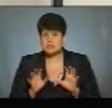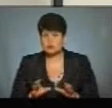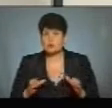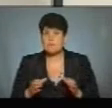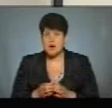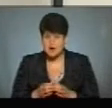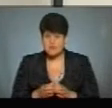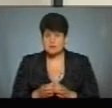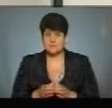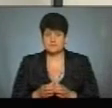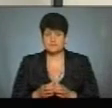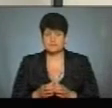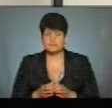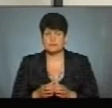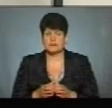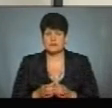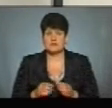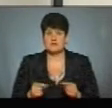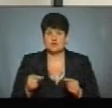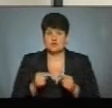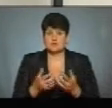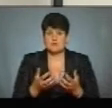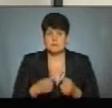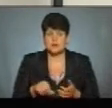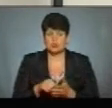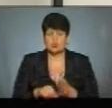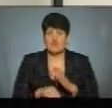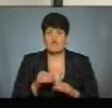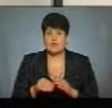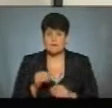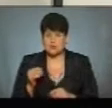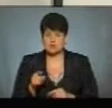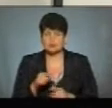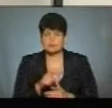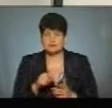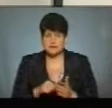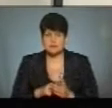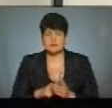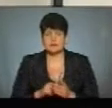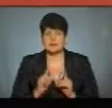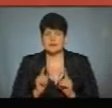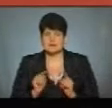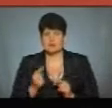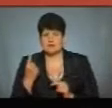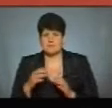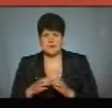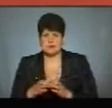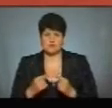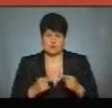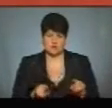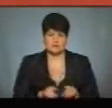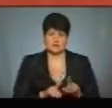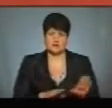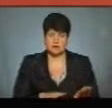статут партії, так? Відповідно, щоб брати участь в виборах. То тут питання може бути не тільки до однієї партії, а до іншої. Але з